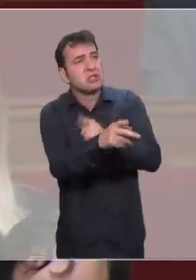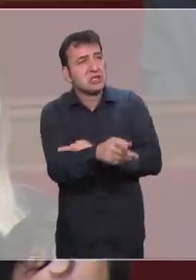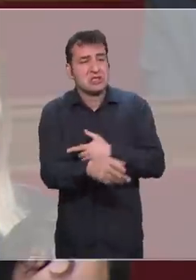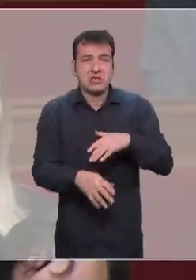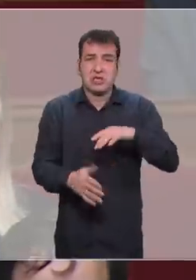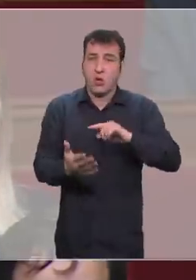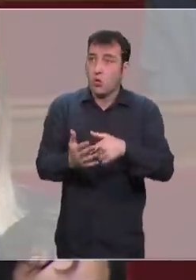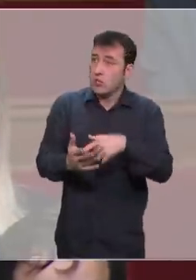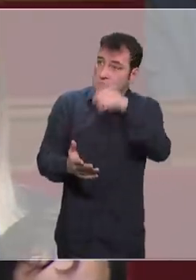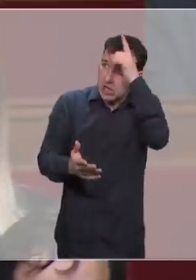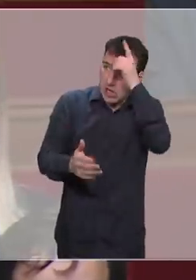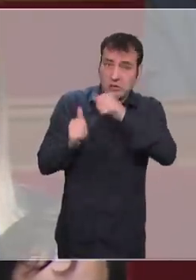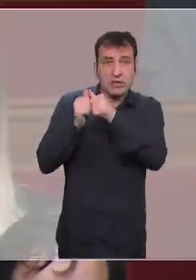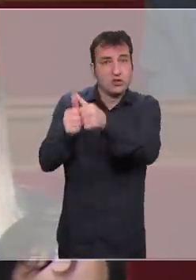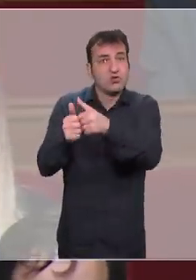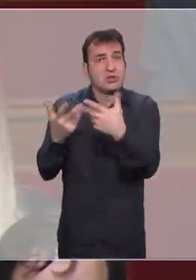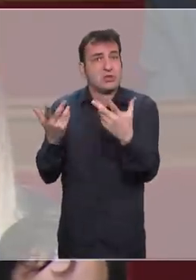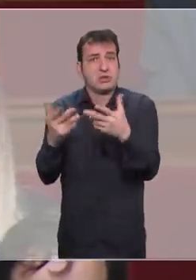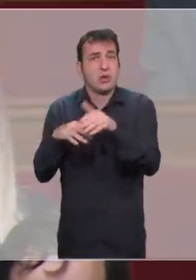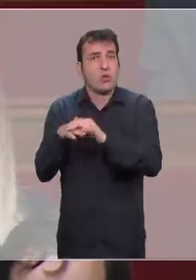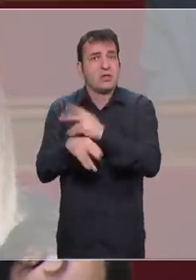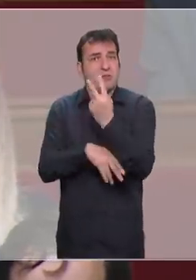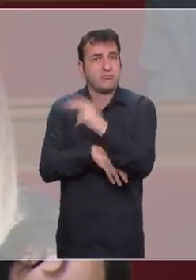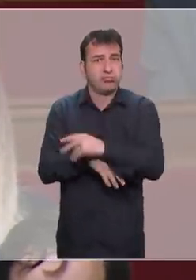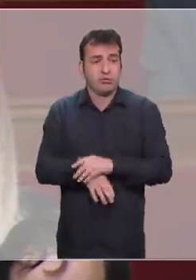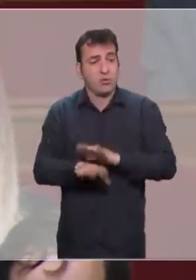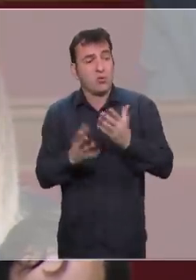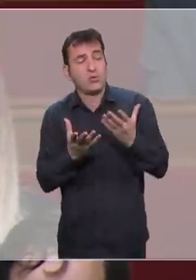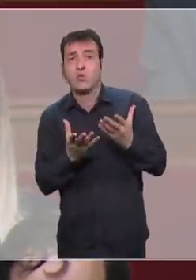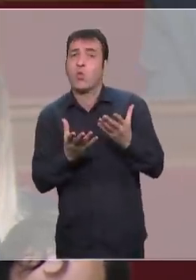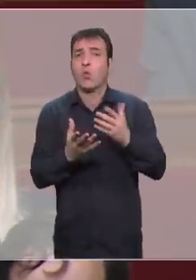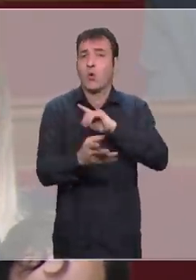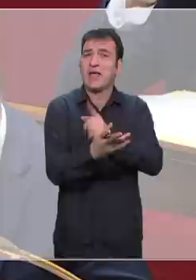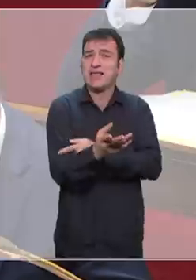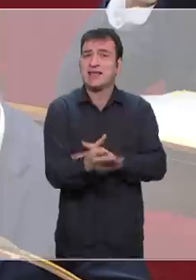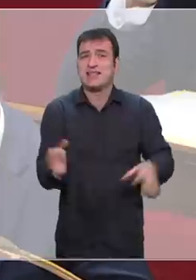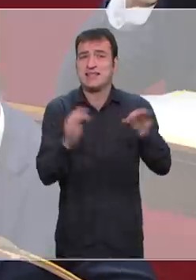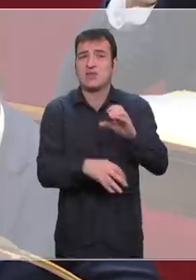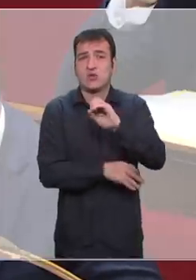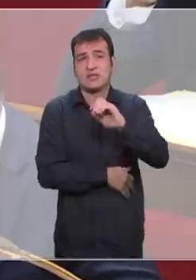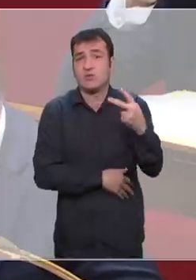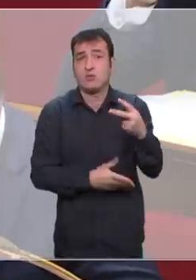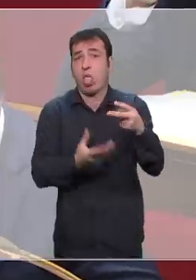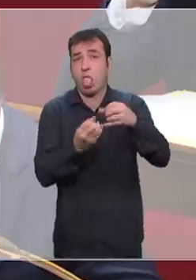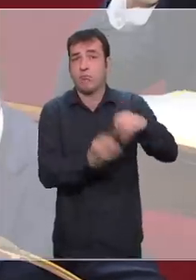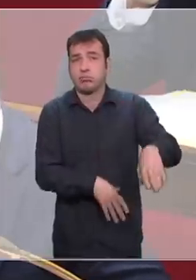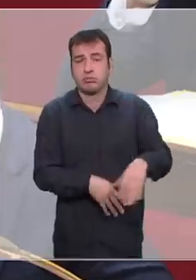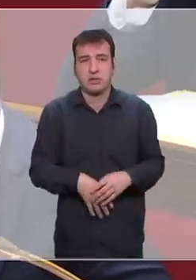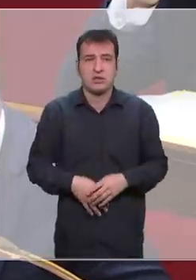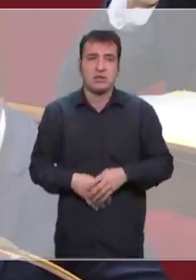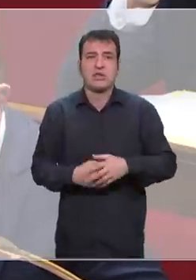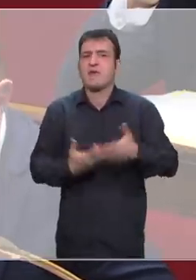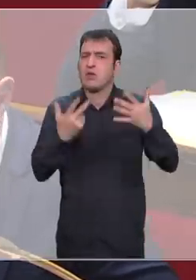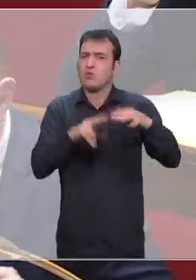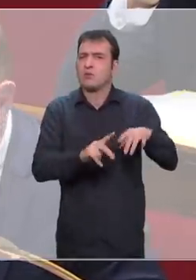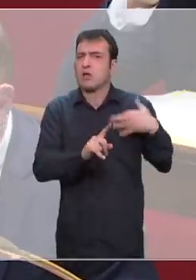en vendant à perte notre énergie nucléaire décarbonée. Depuis des mois, vous promettez une réforme du prix de l'électricité, c'est un échec, ce qui